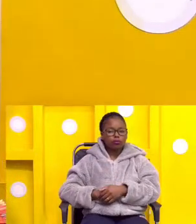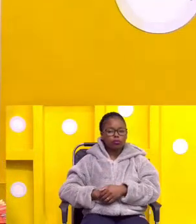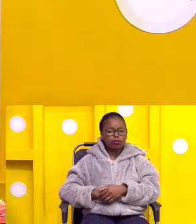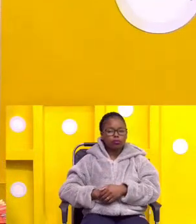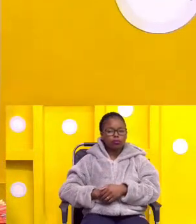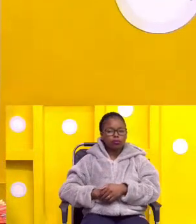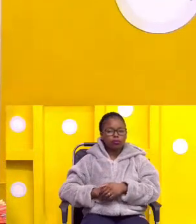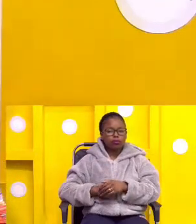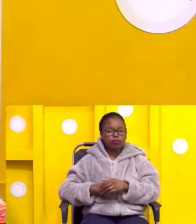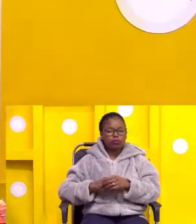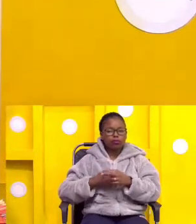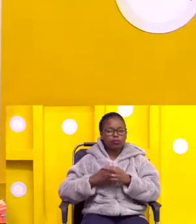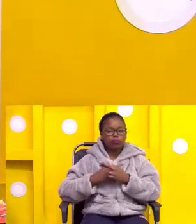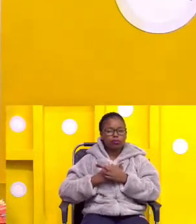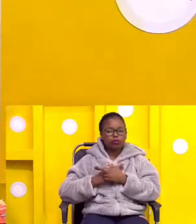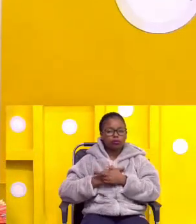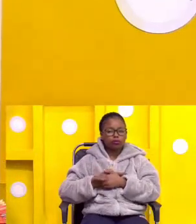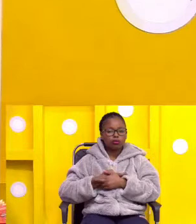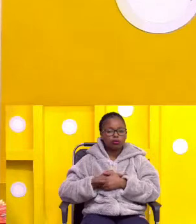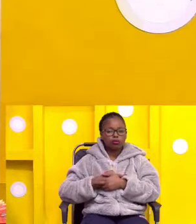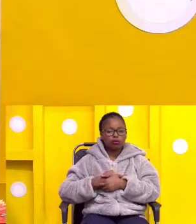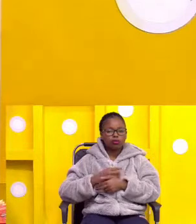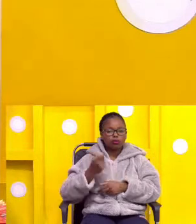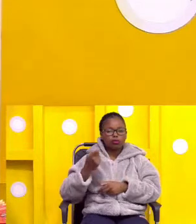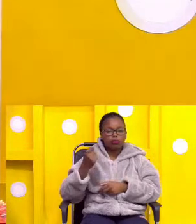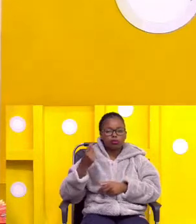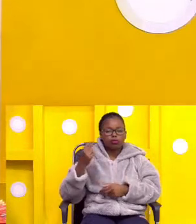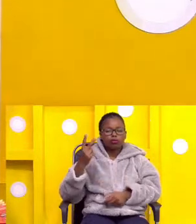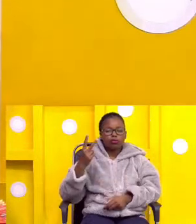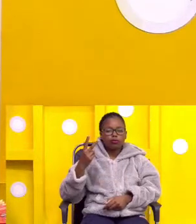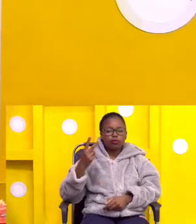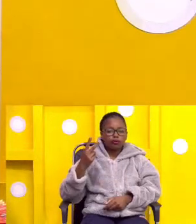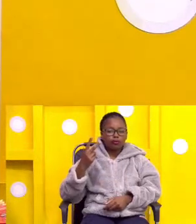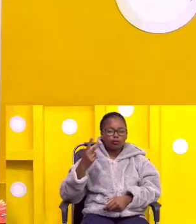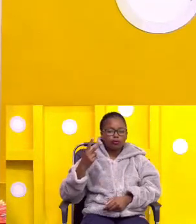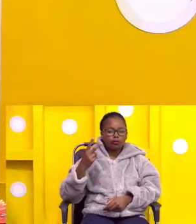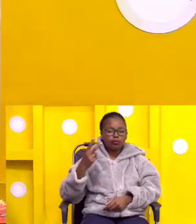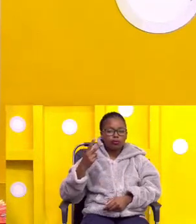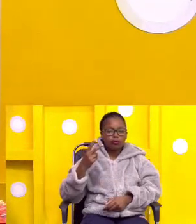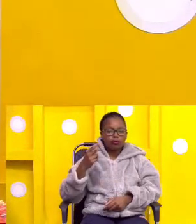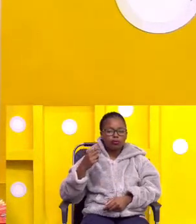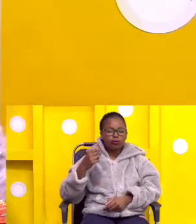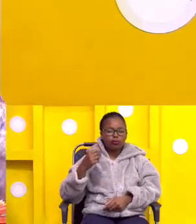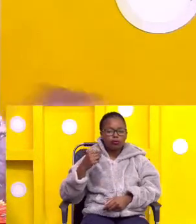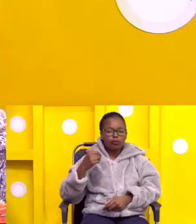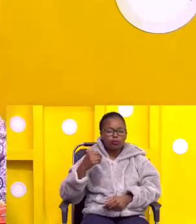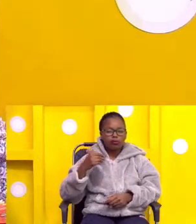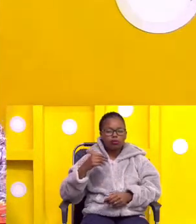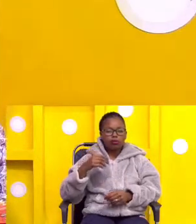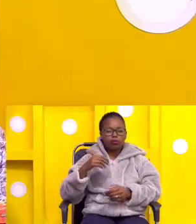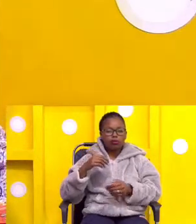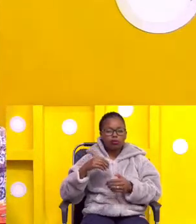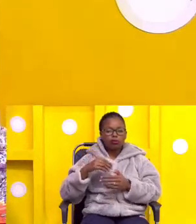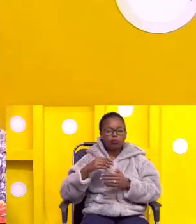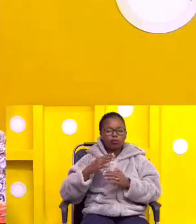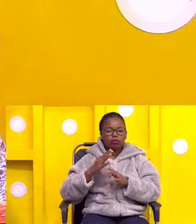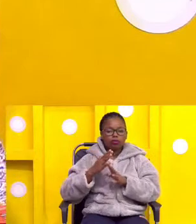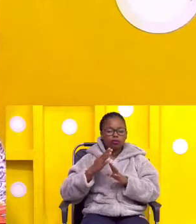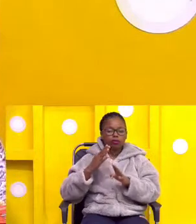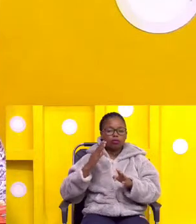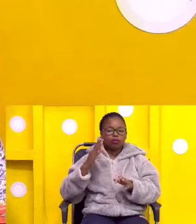gakuhuruka ri meditate ndu ria gwikaga dagika igire ngiwe ndanyitwa ni gatoro giona laini we